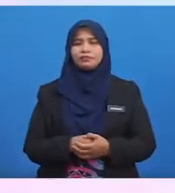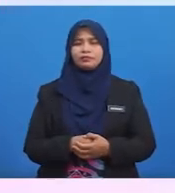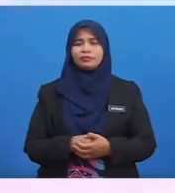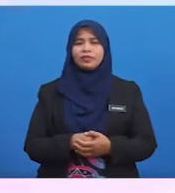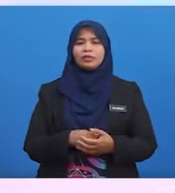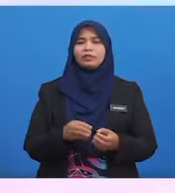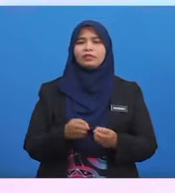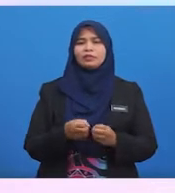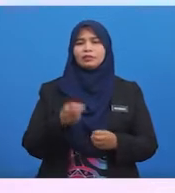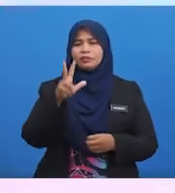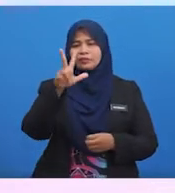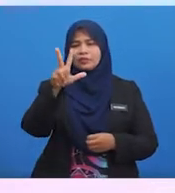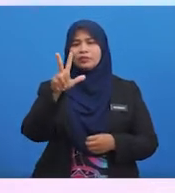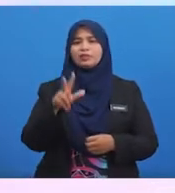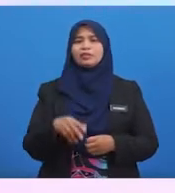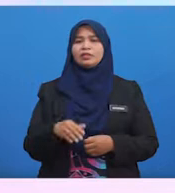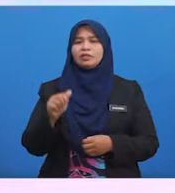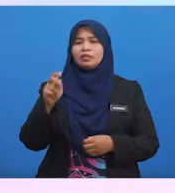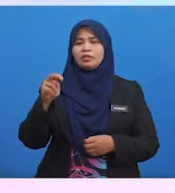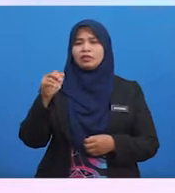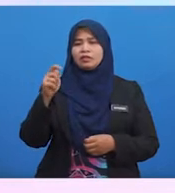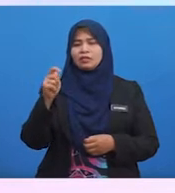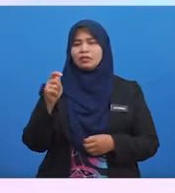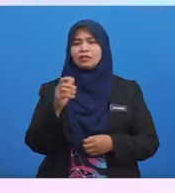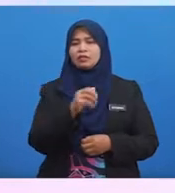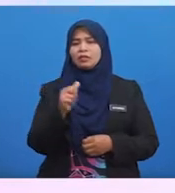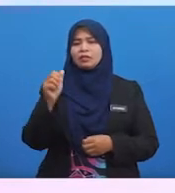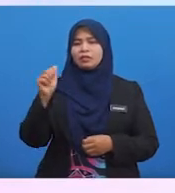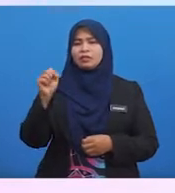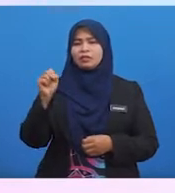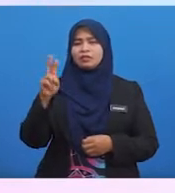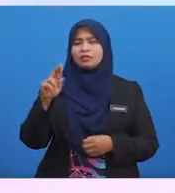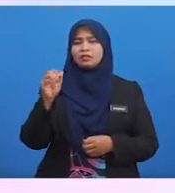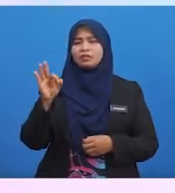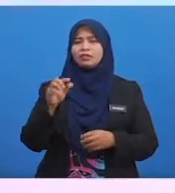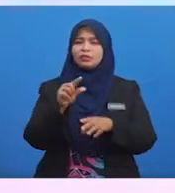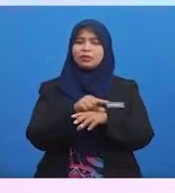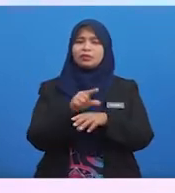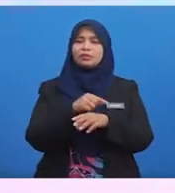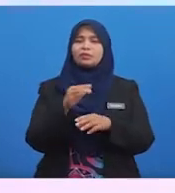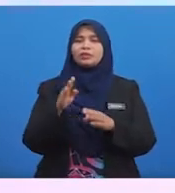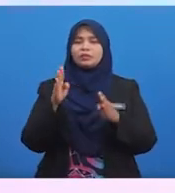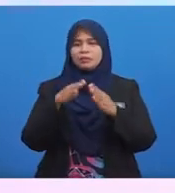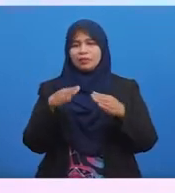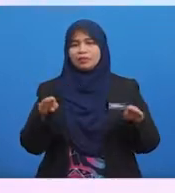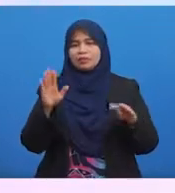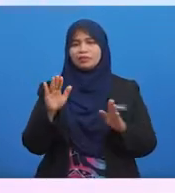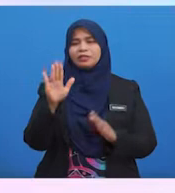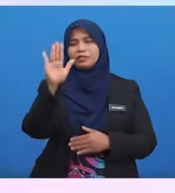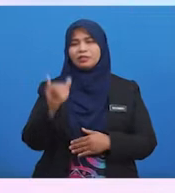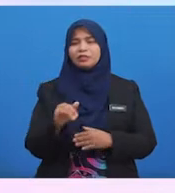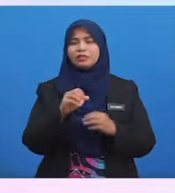situasi ketiga Anita dana cukup menggunakan bahasa yang sopan apabils